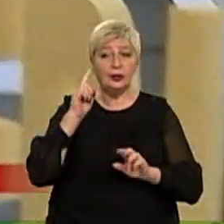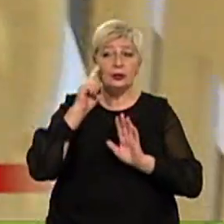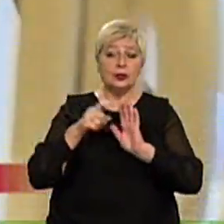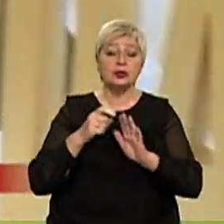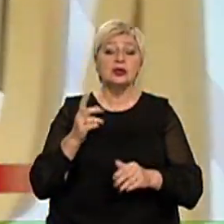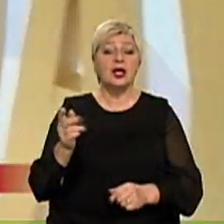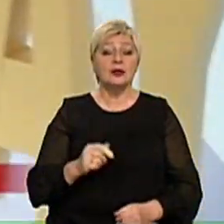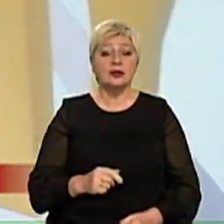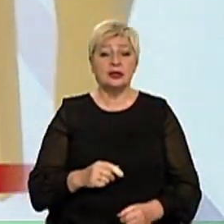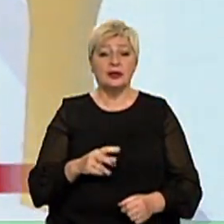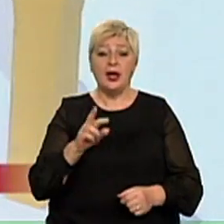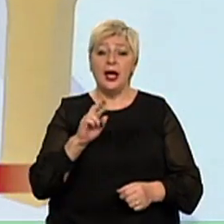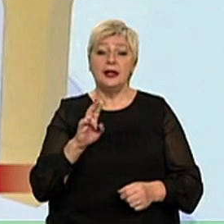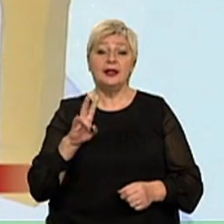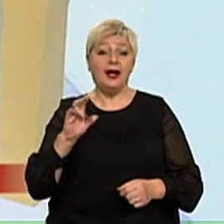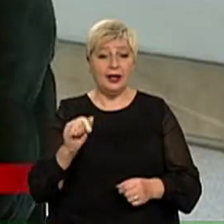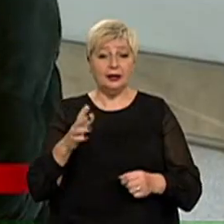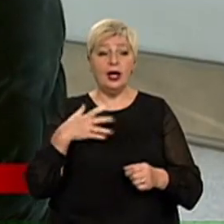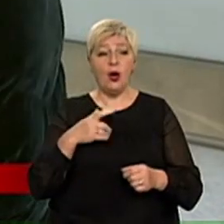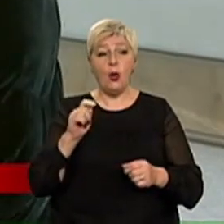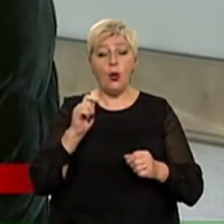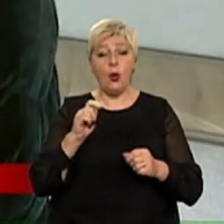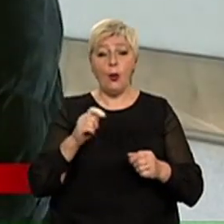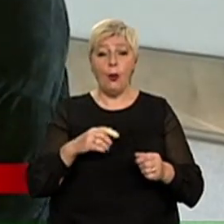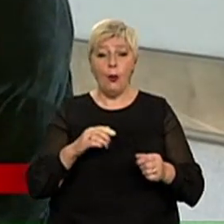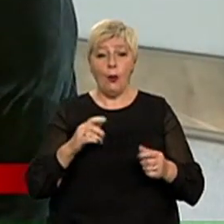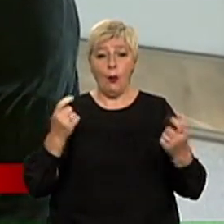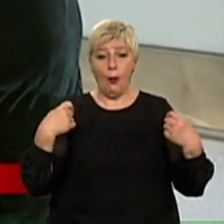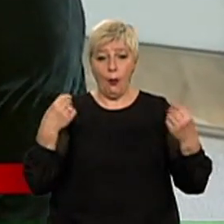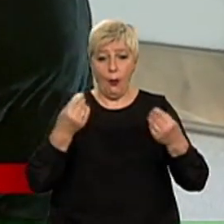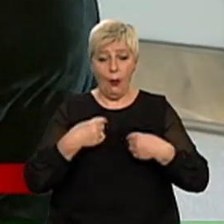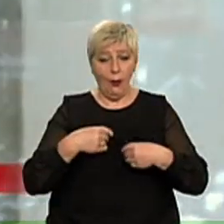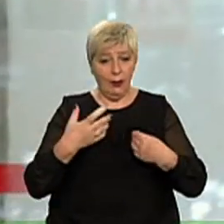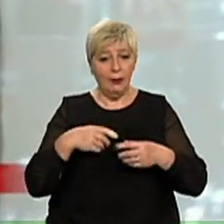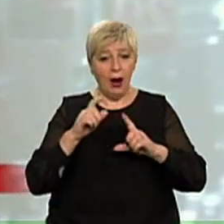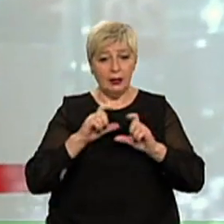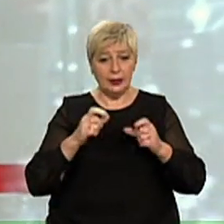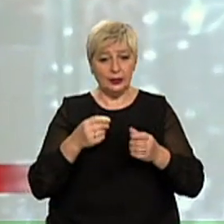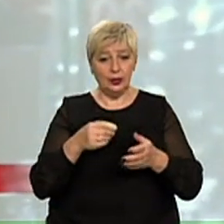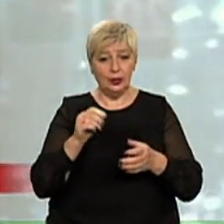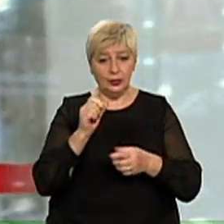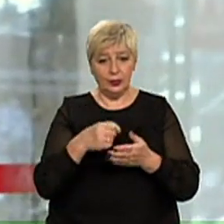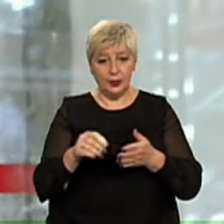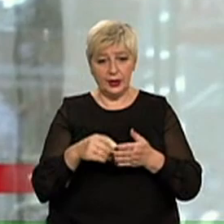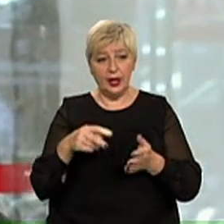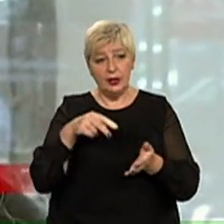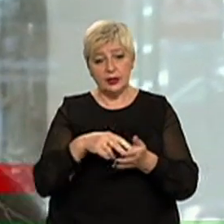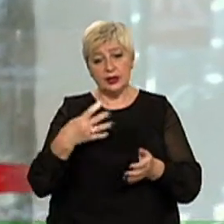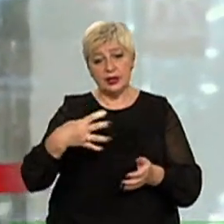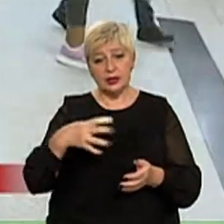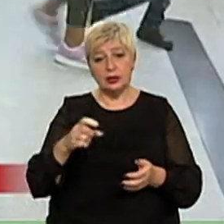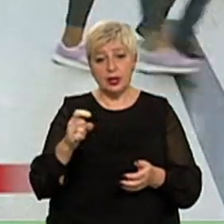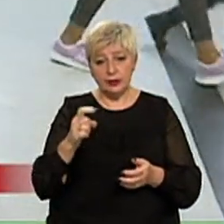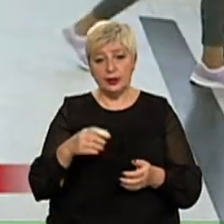дізнаємося. Яна у магазині з відкриття придбала пальто. Каже, у черзі до примірочної простояла 40 хвилин. Стільки